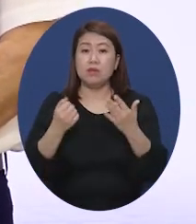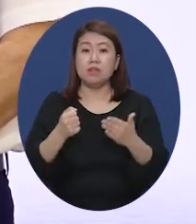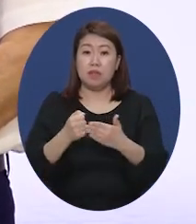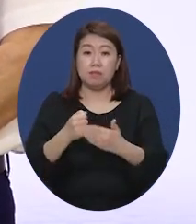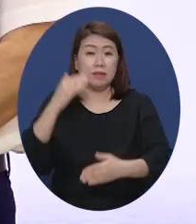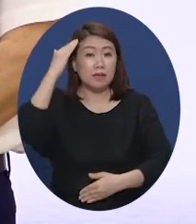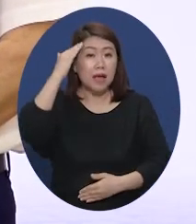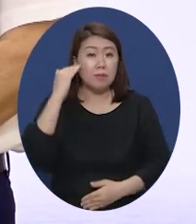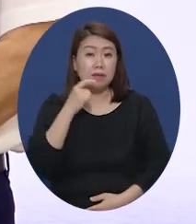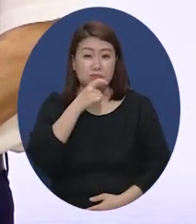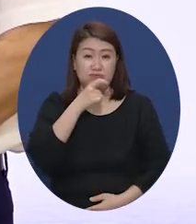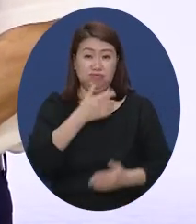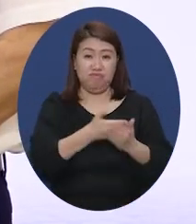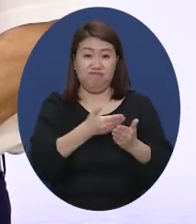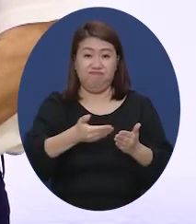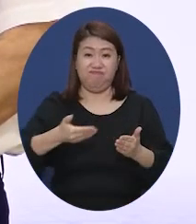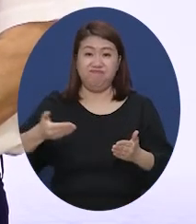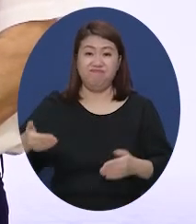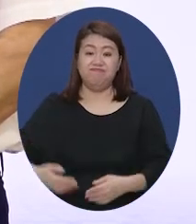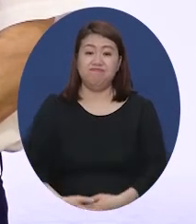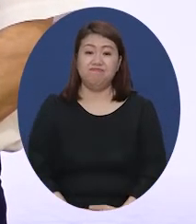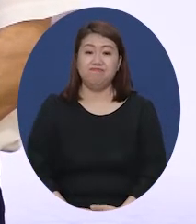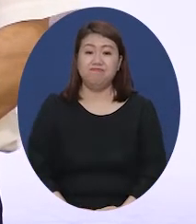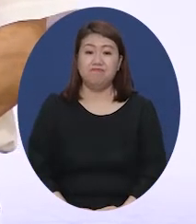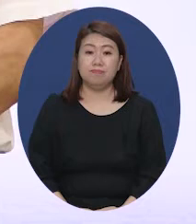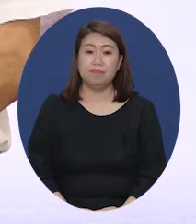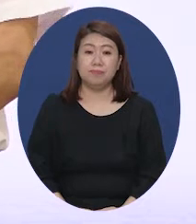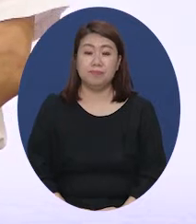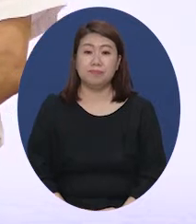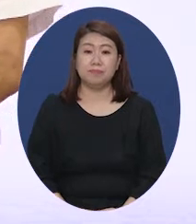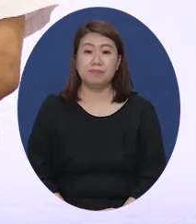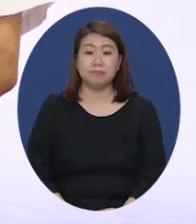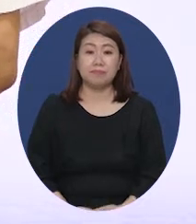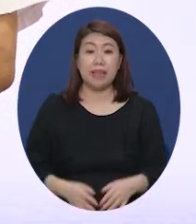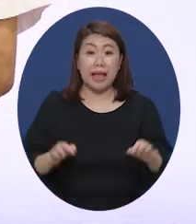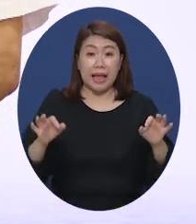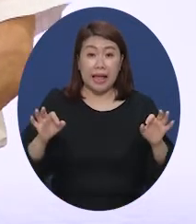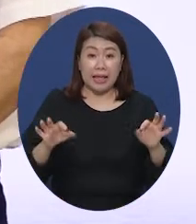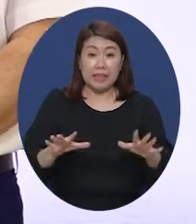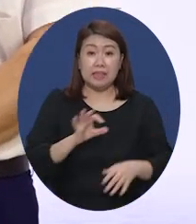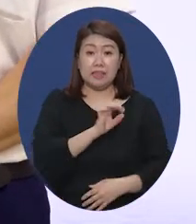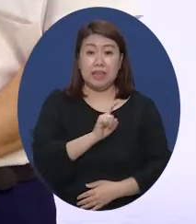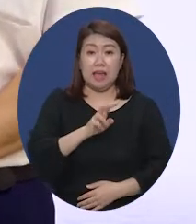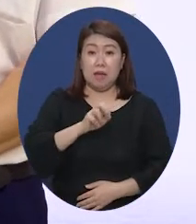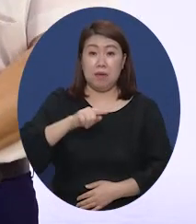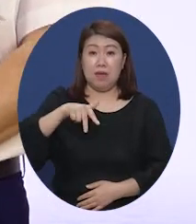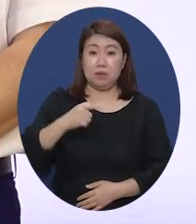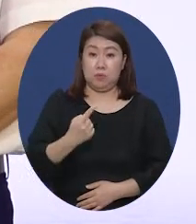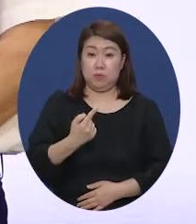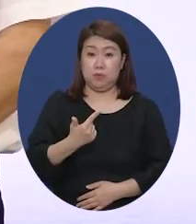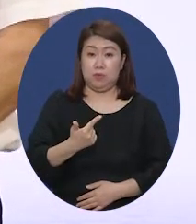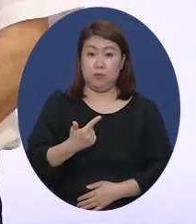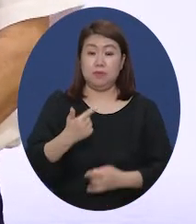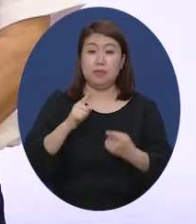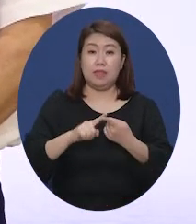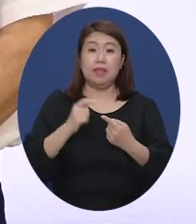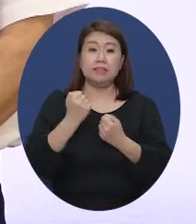때문에 그렇다고 하더군요, 보니까. 자, 간단하게나마 아마존 개항을